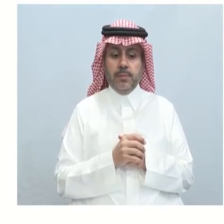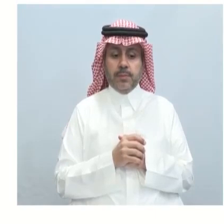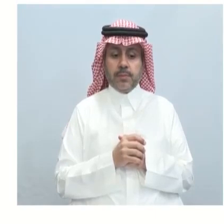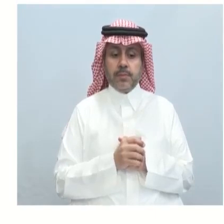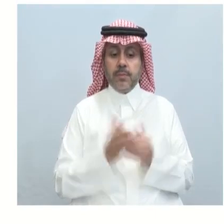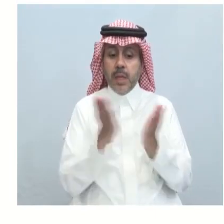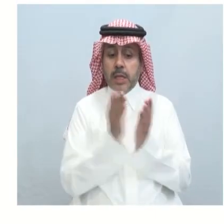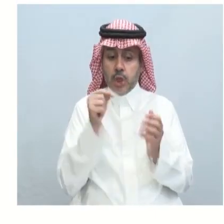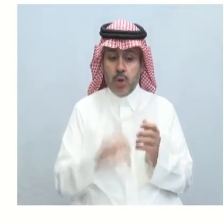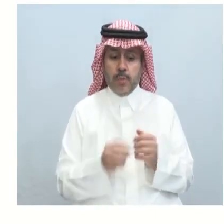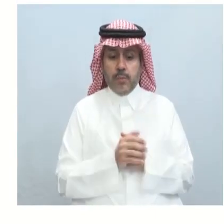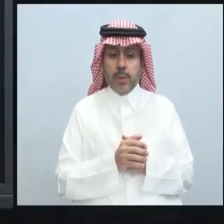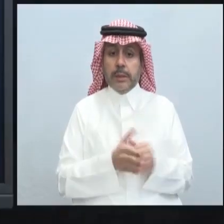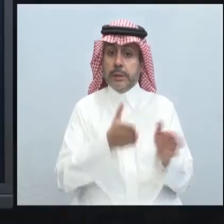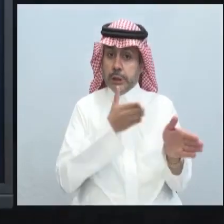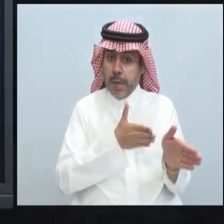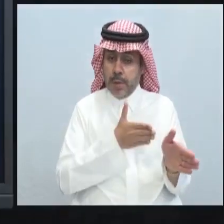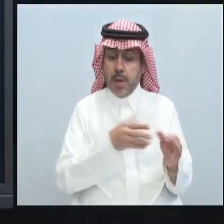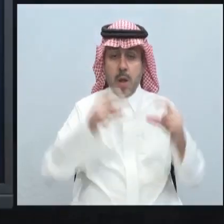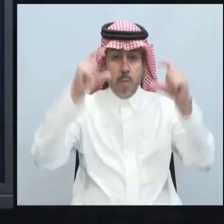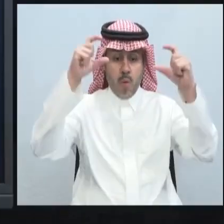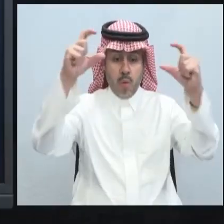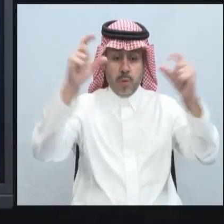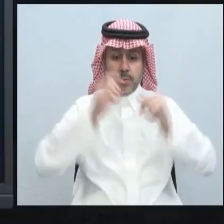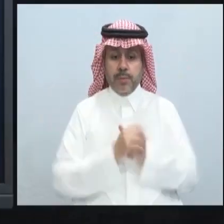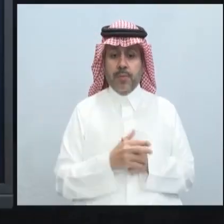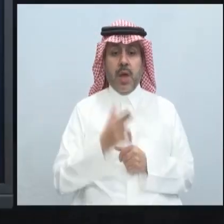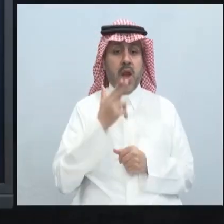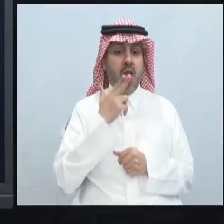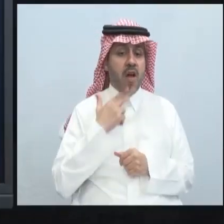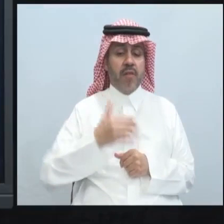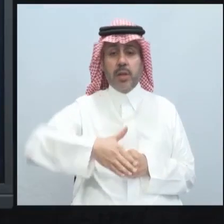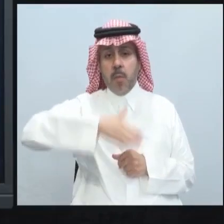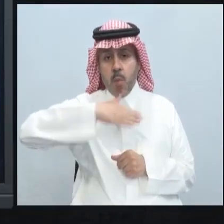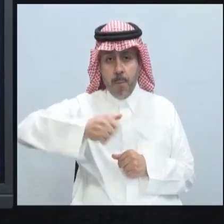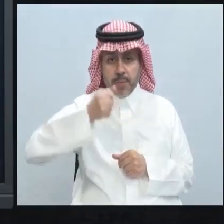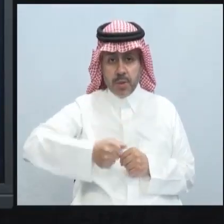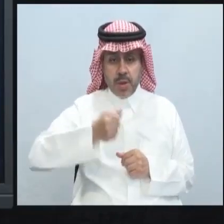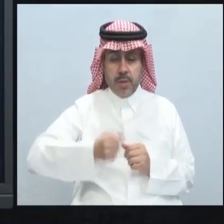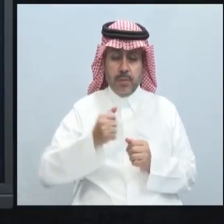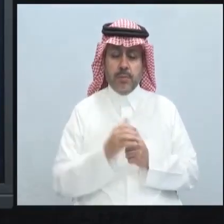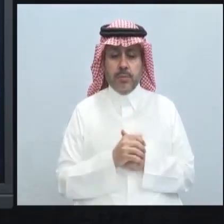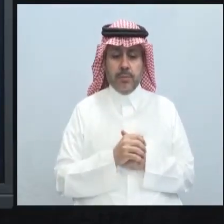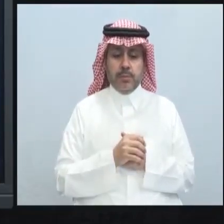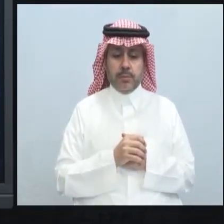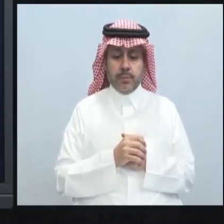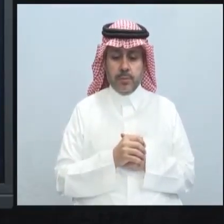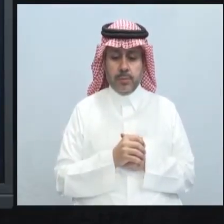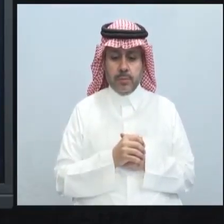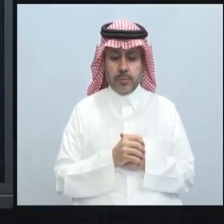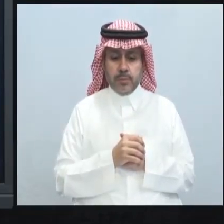ودرسنا اليوم تابع لموضوع احسنتم نظافه النبي صلى الله عليه وسلم